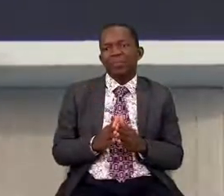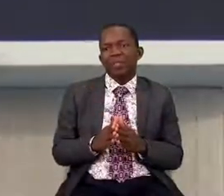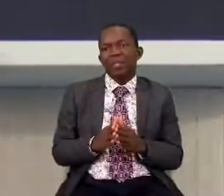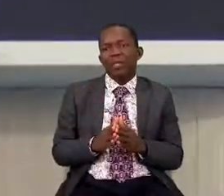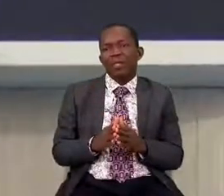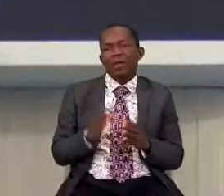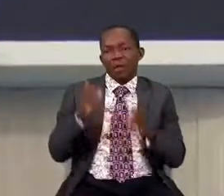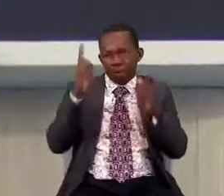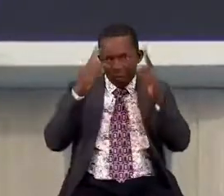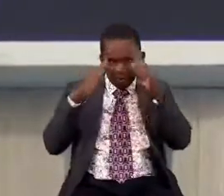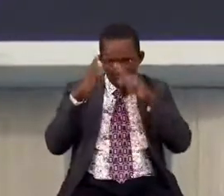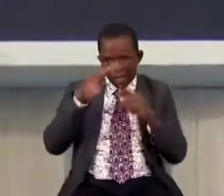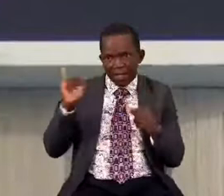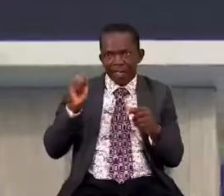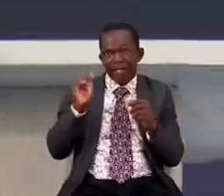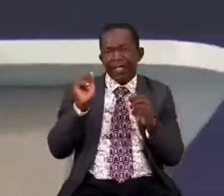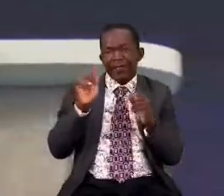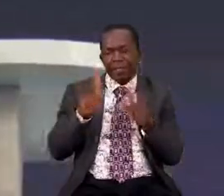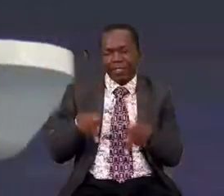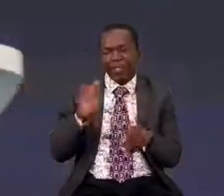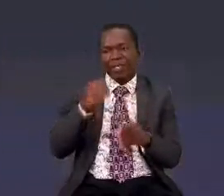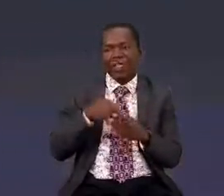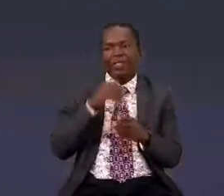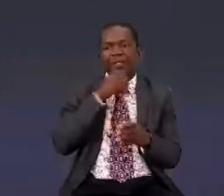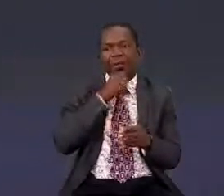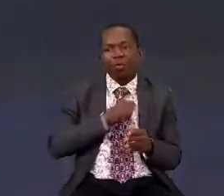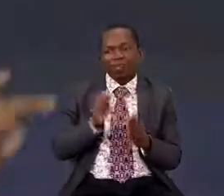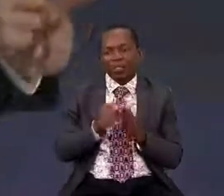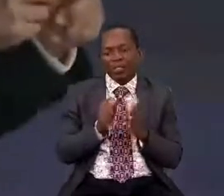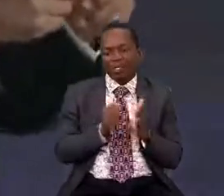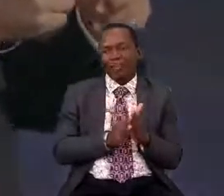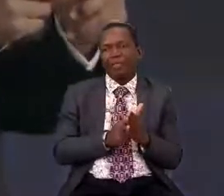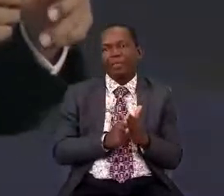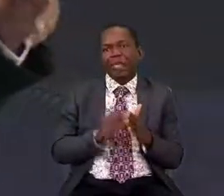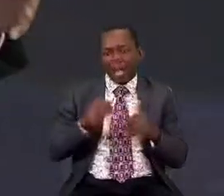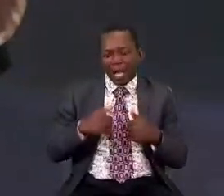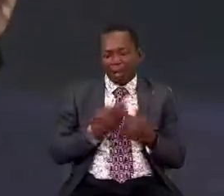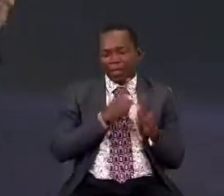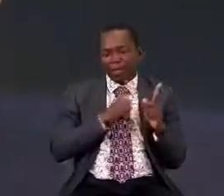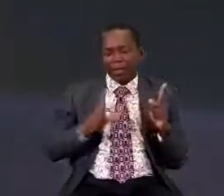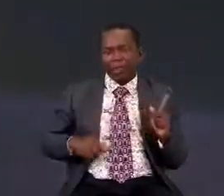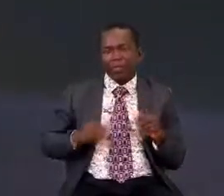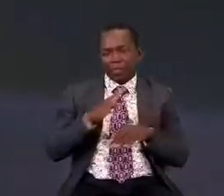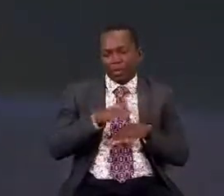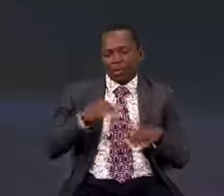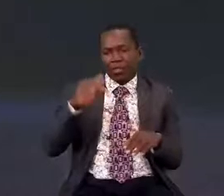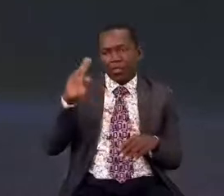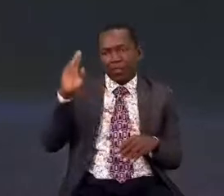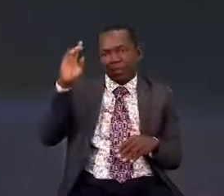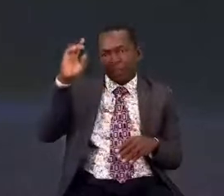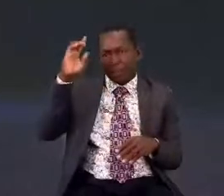Testament, comment le Seigneur l'a appelé, comment le Seigneur l'a commissionné et comment le